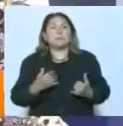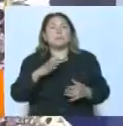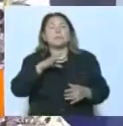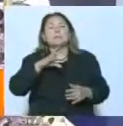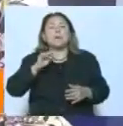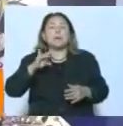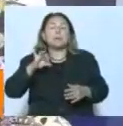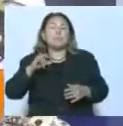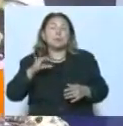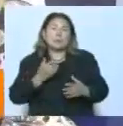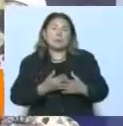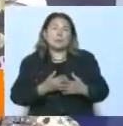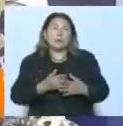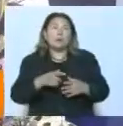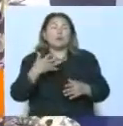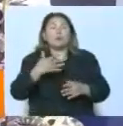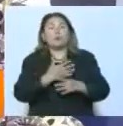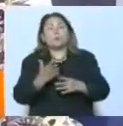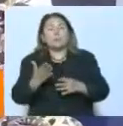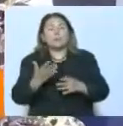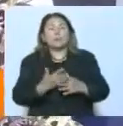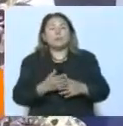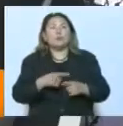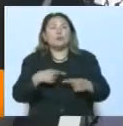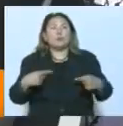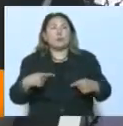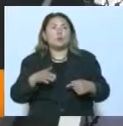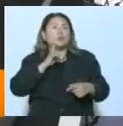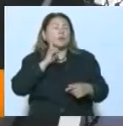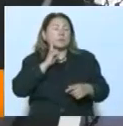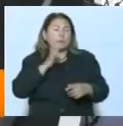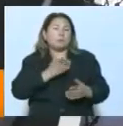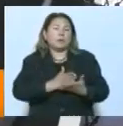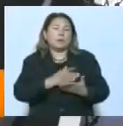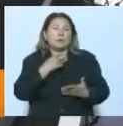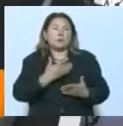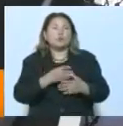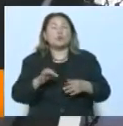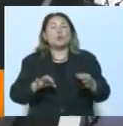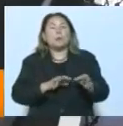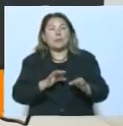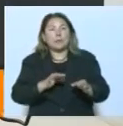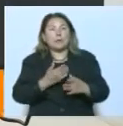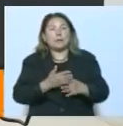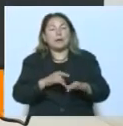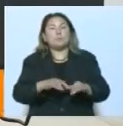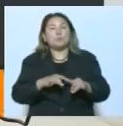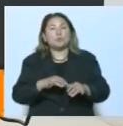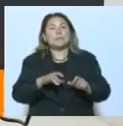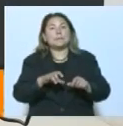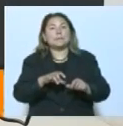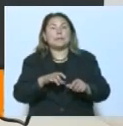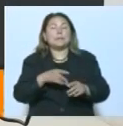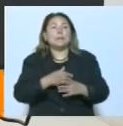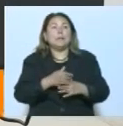стартаперлер тіпті 60-дан асқан, 50-ден асқан бізде түрлі жастар бар. IT хабта жүзеге асатын жобалардағы басым бағыт компьютерлік әрі цифрлық